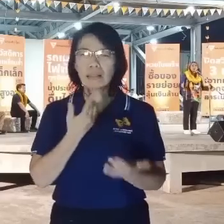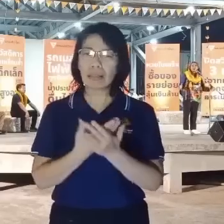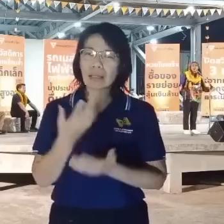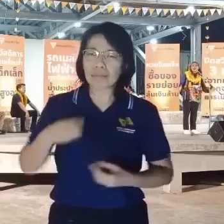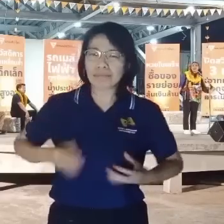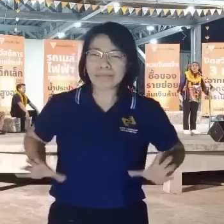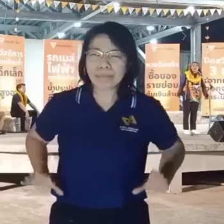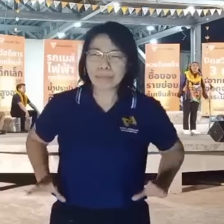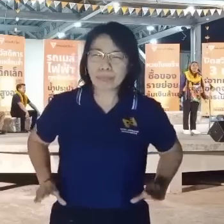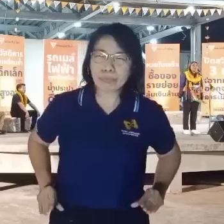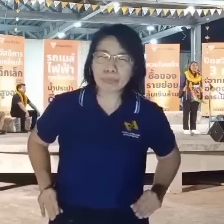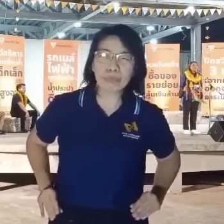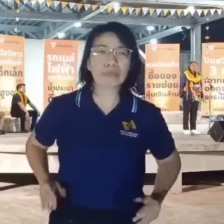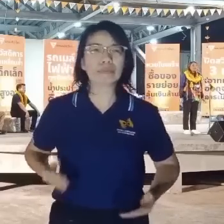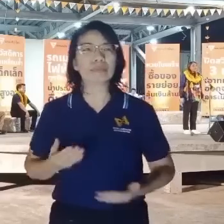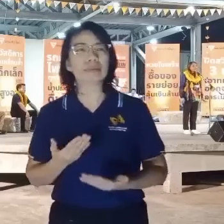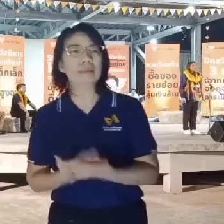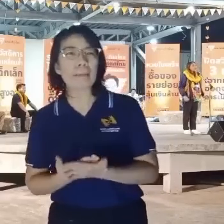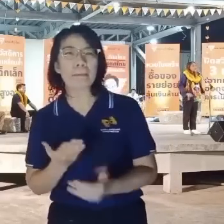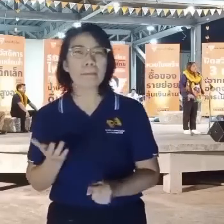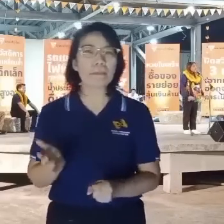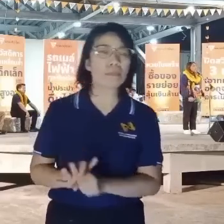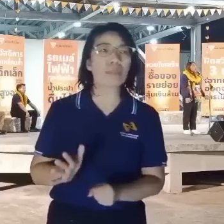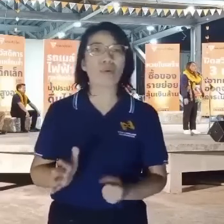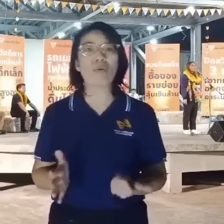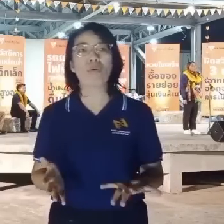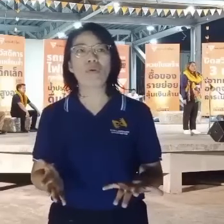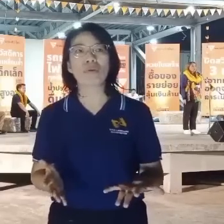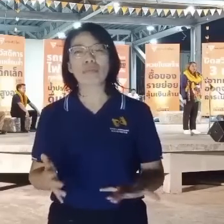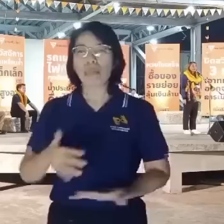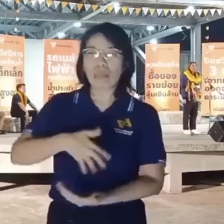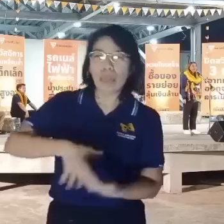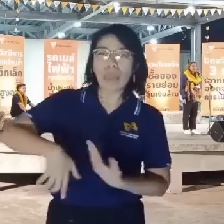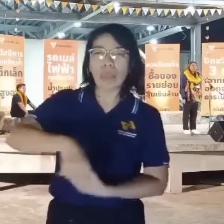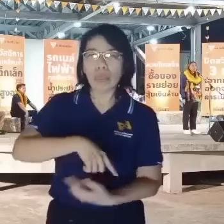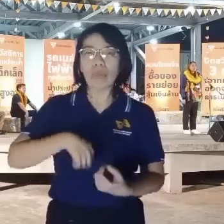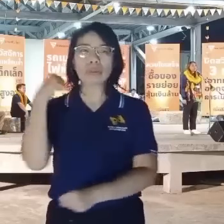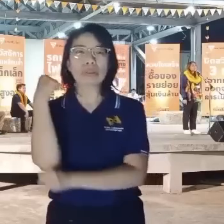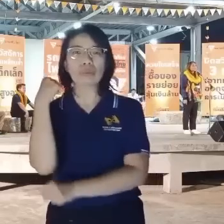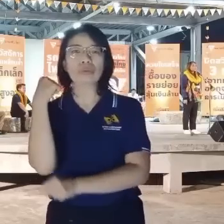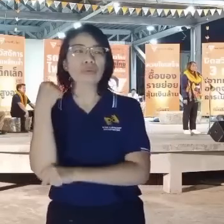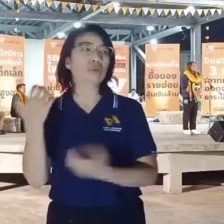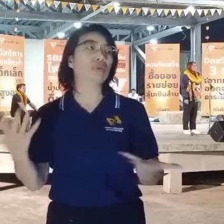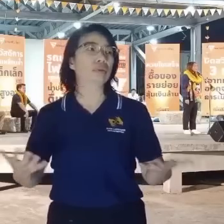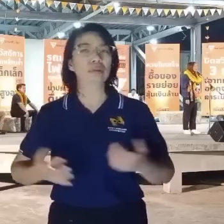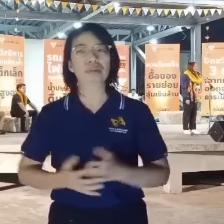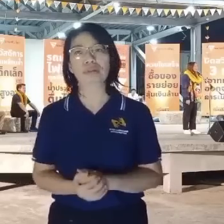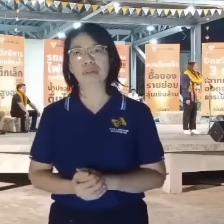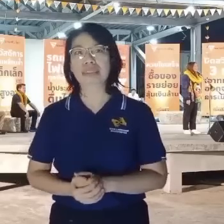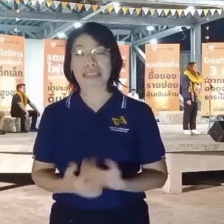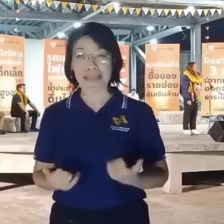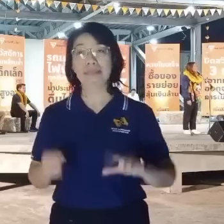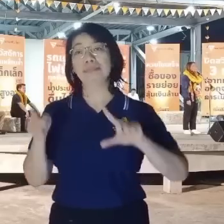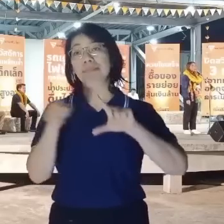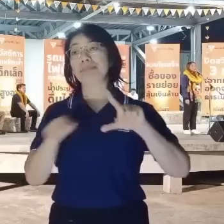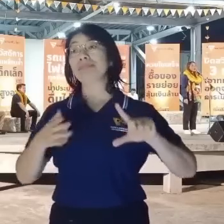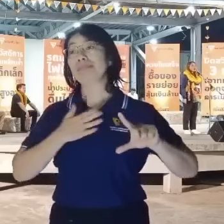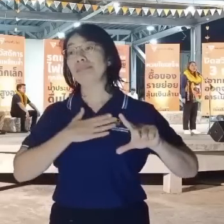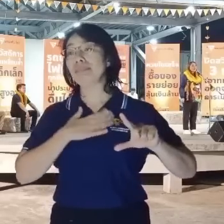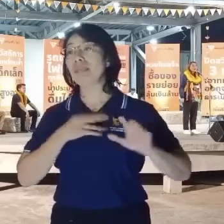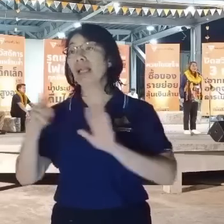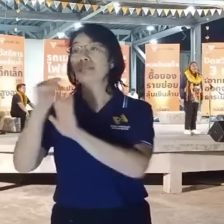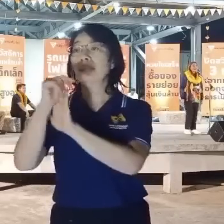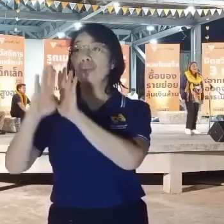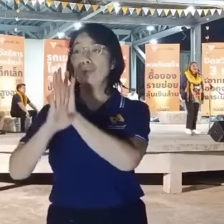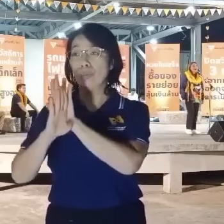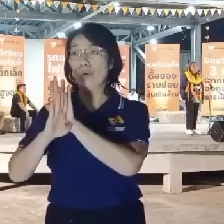องอยู่ในสถานการณ์เศรษฐกิจที่อยู่ในวังวนของความยากจนพรรคก้าวไกลเรามีนโยบาย